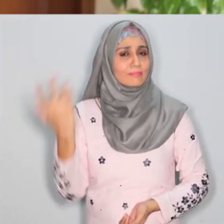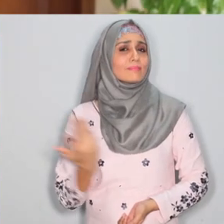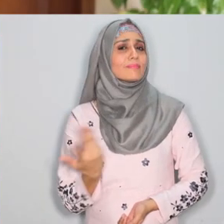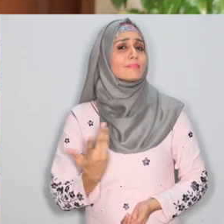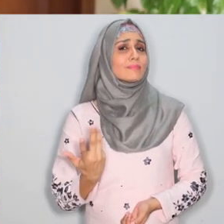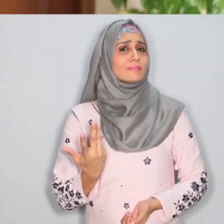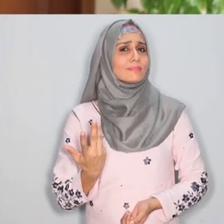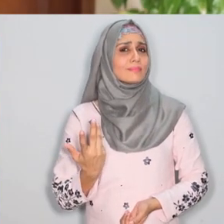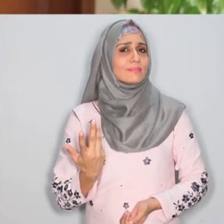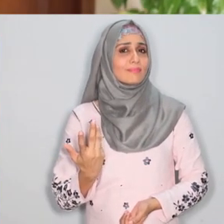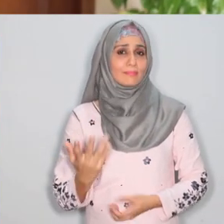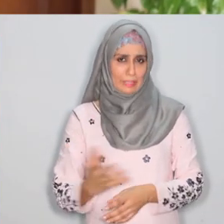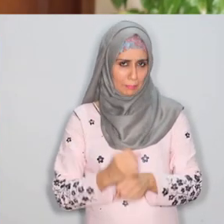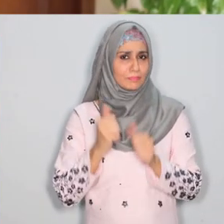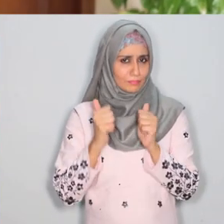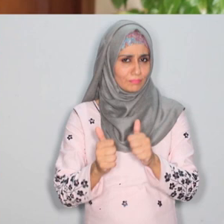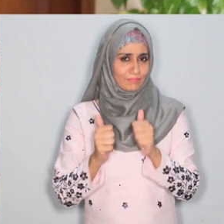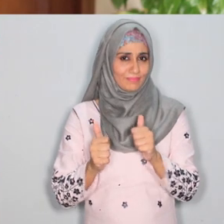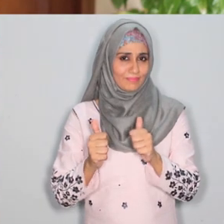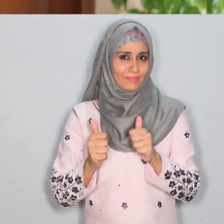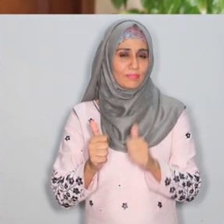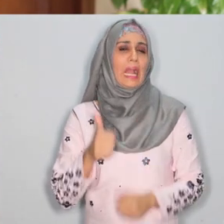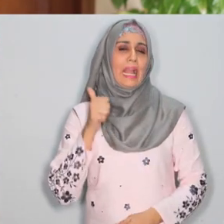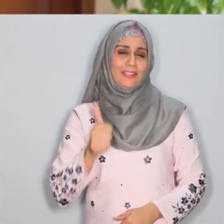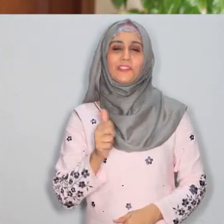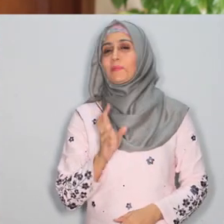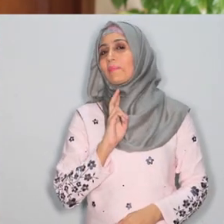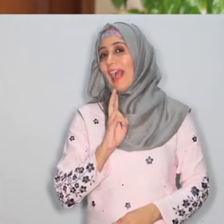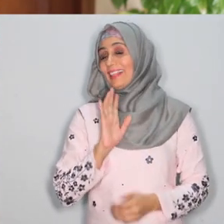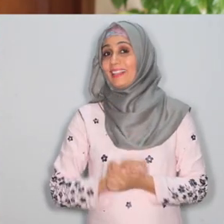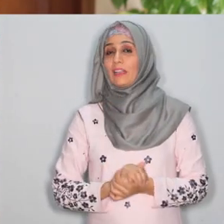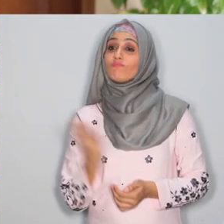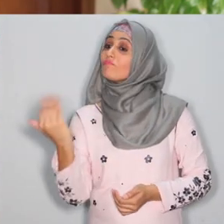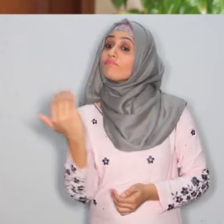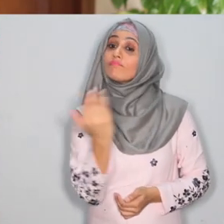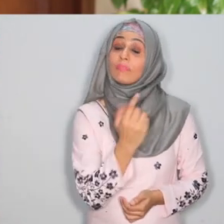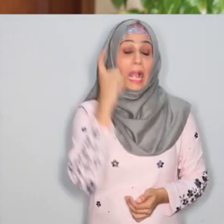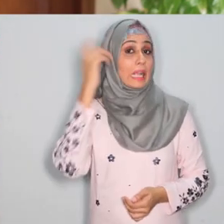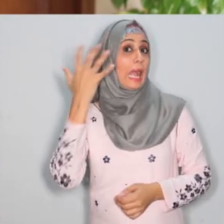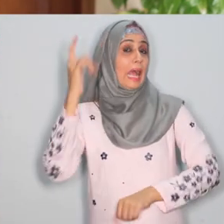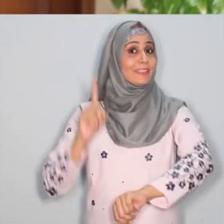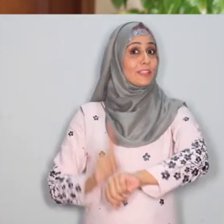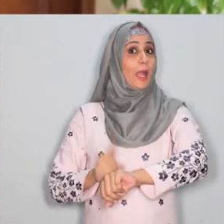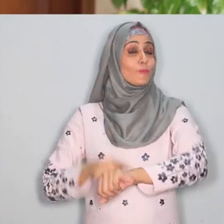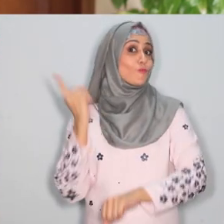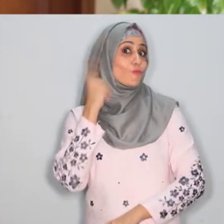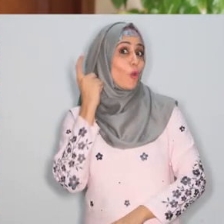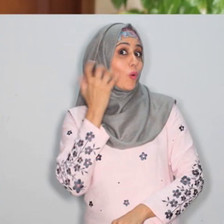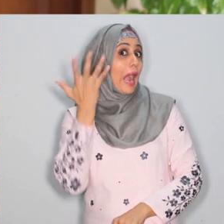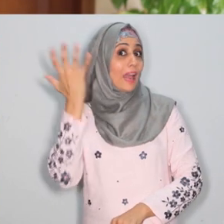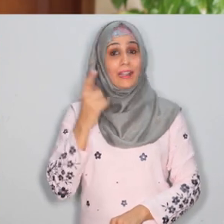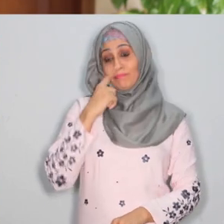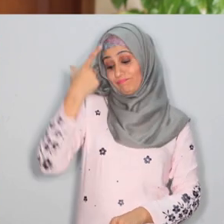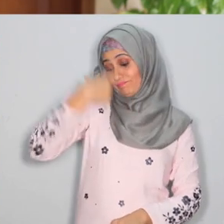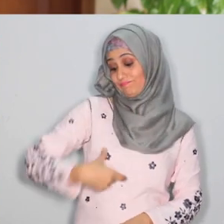अस्सलाम वालेकुम, कैसे मिजाज? सब ठीक ठाक? बहुत अच्छी बात है। आ जाओ भाई, आ जाओ, कहानी का वक्त हो गया। सुनो